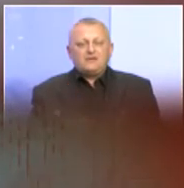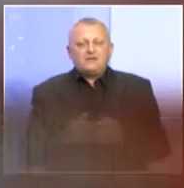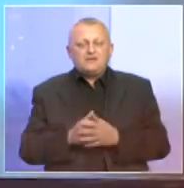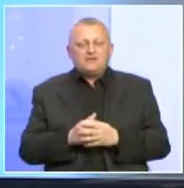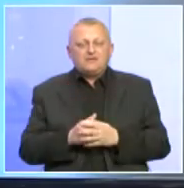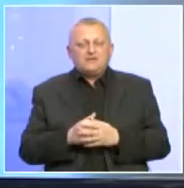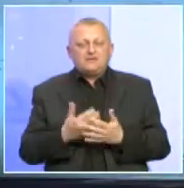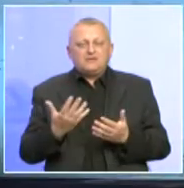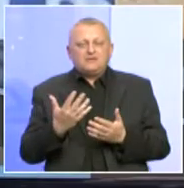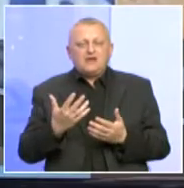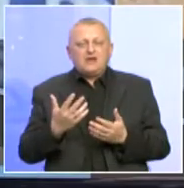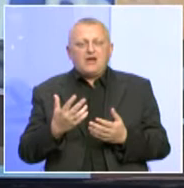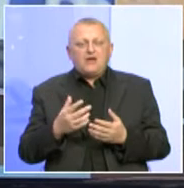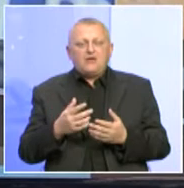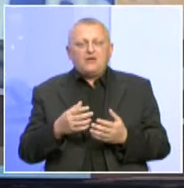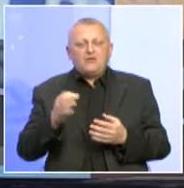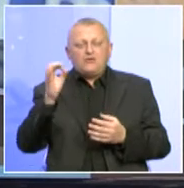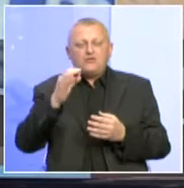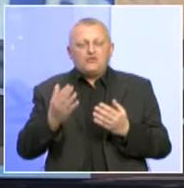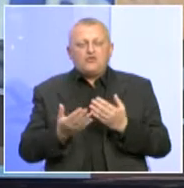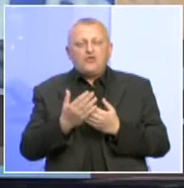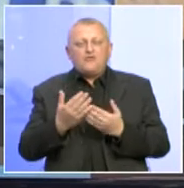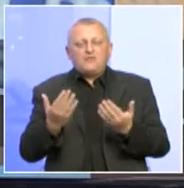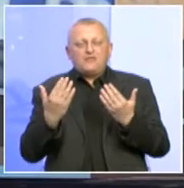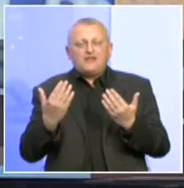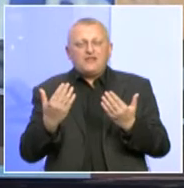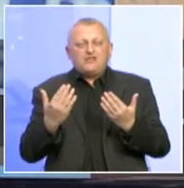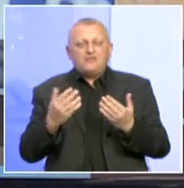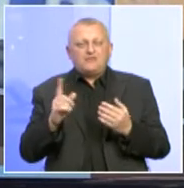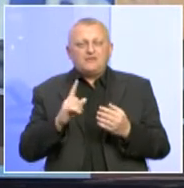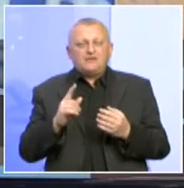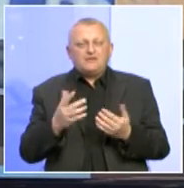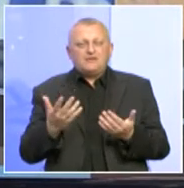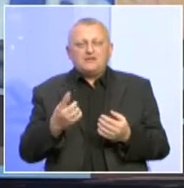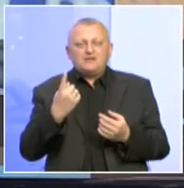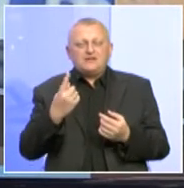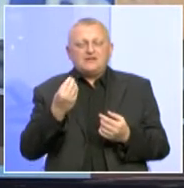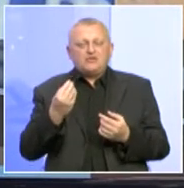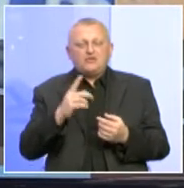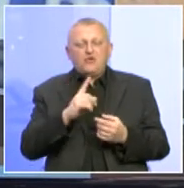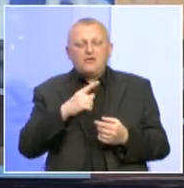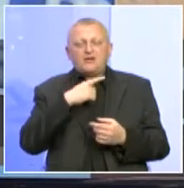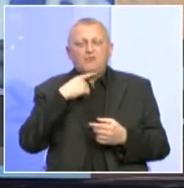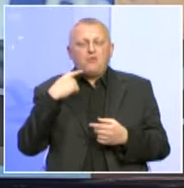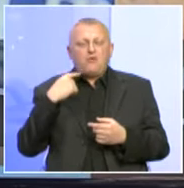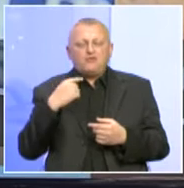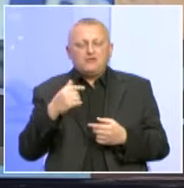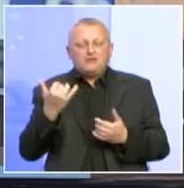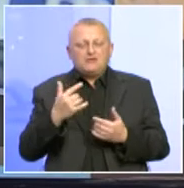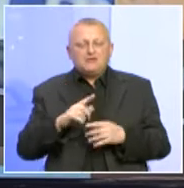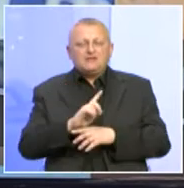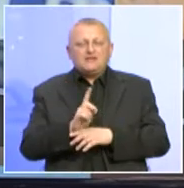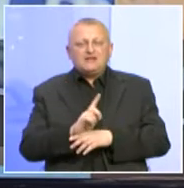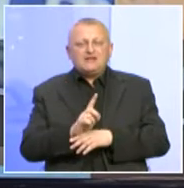koje je karakterizirano mnogim trendovima, a nijedan od njih nije baš povoljan, da osim sada